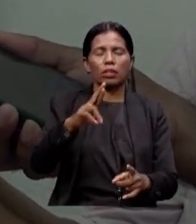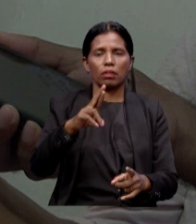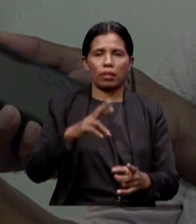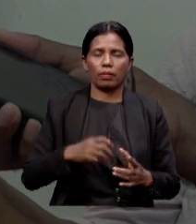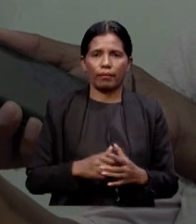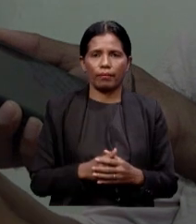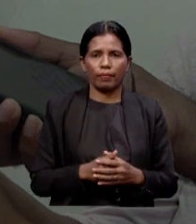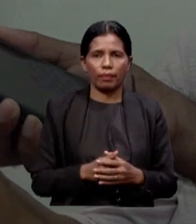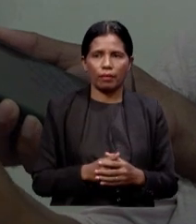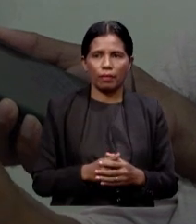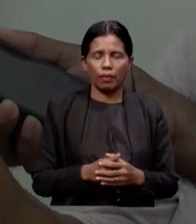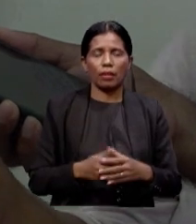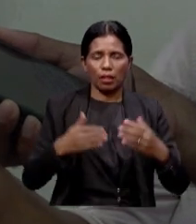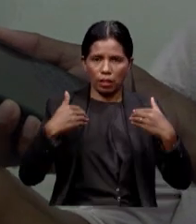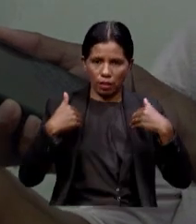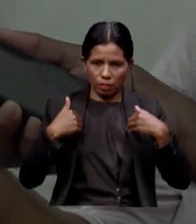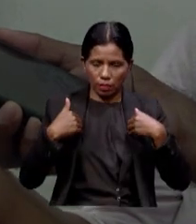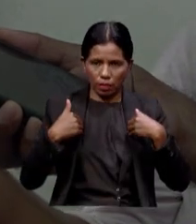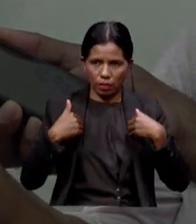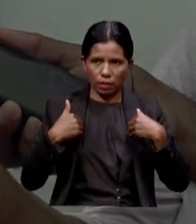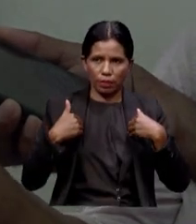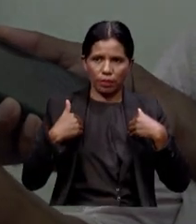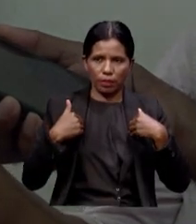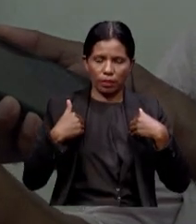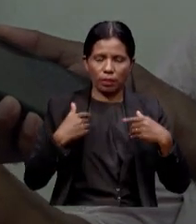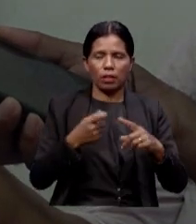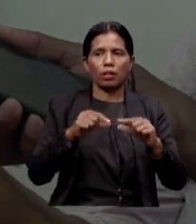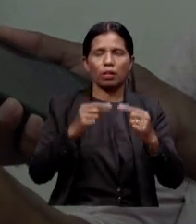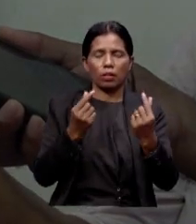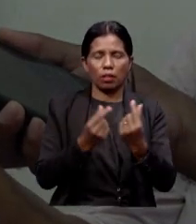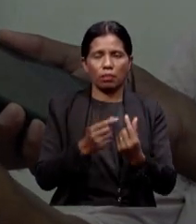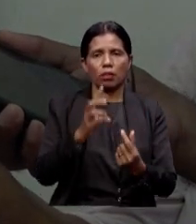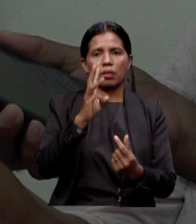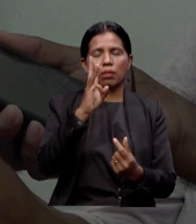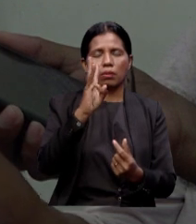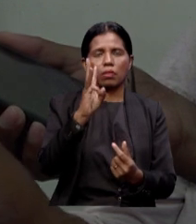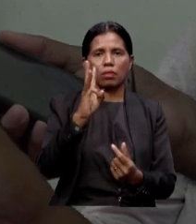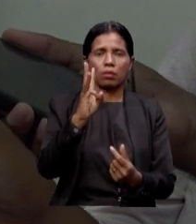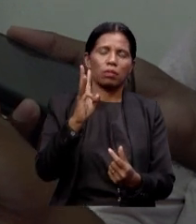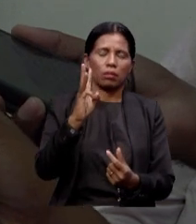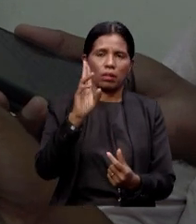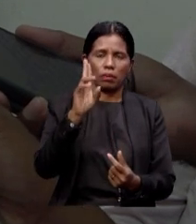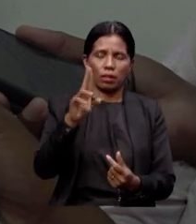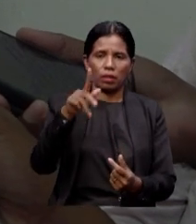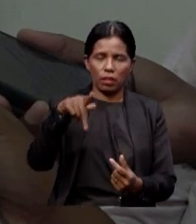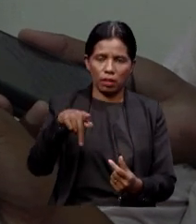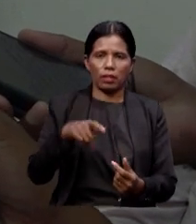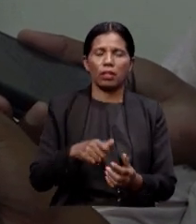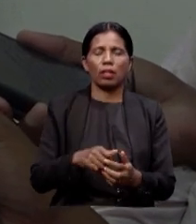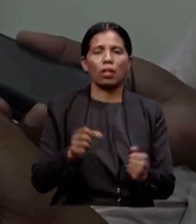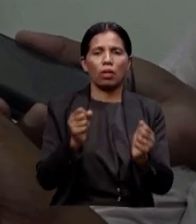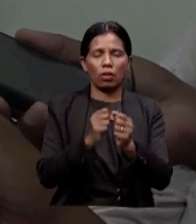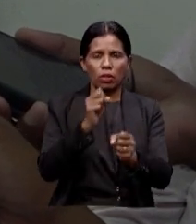tete kata iha mos ekipa husi WFP, ho social,